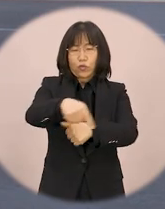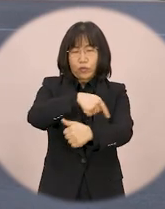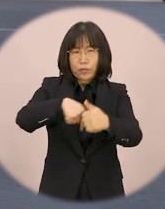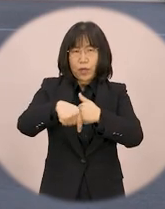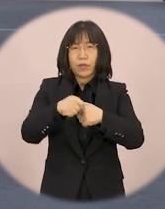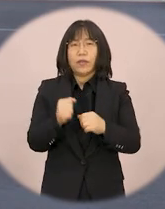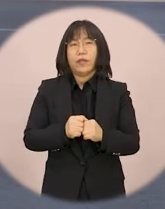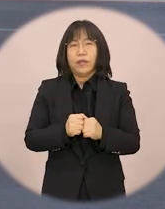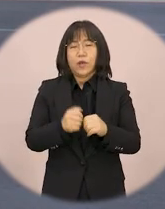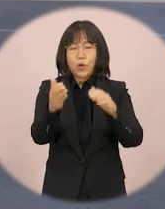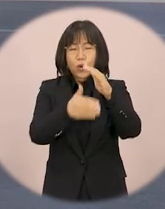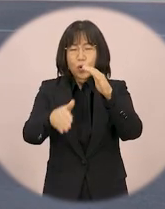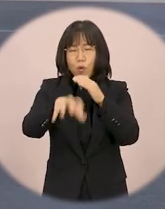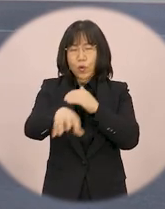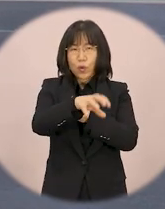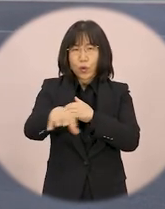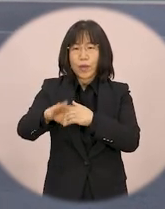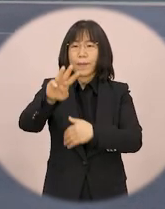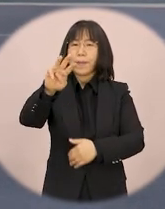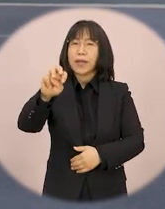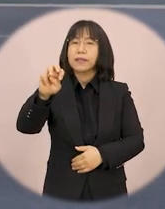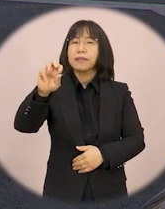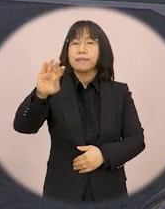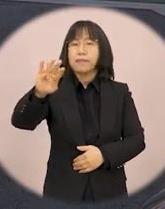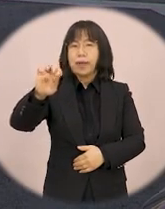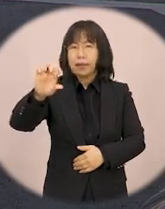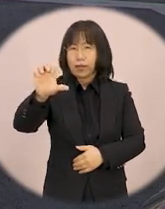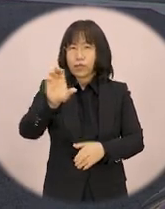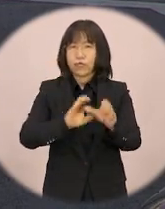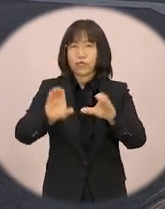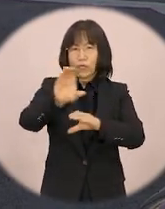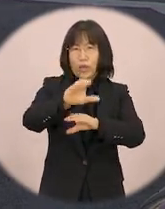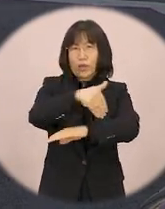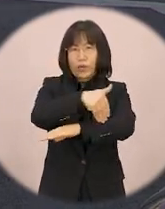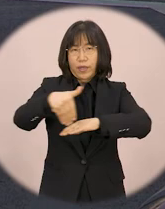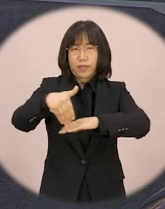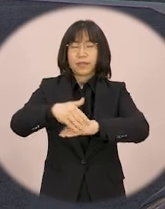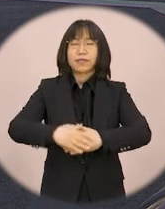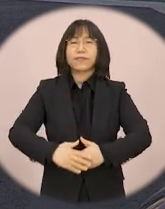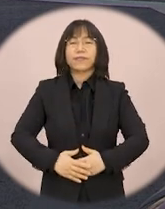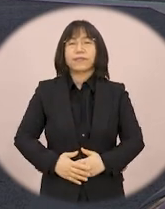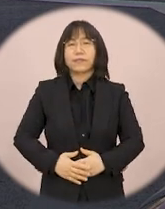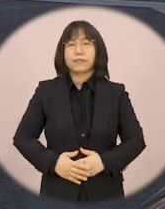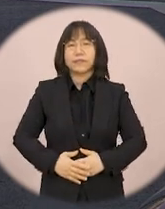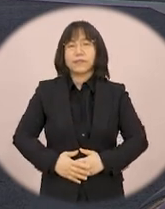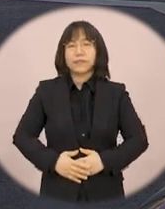공공시설, 학교 주변 정류장 등 45곳에 추가로 설치할 계획입니다.